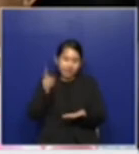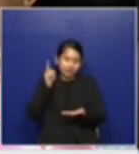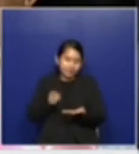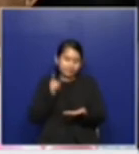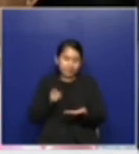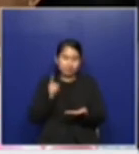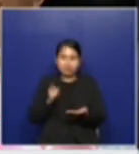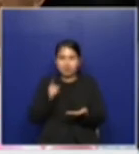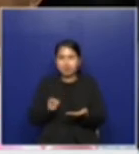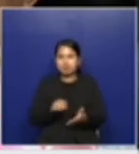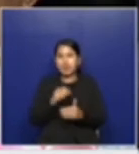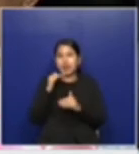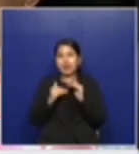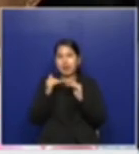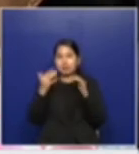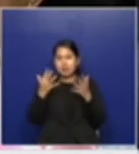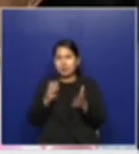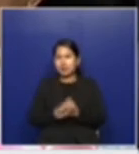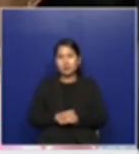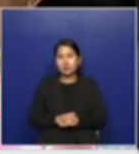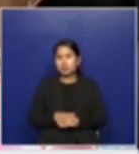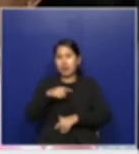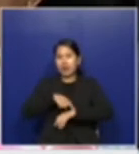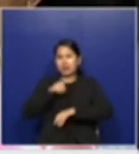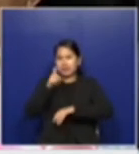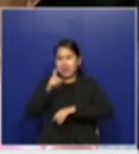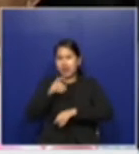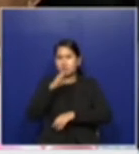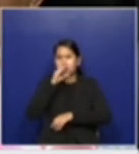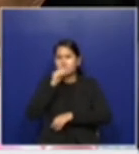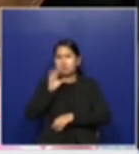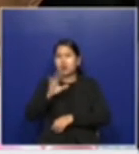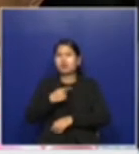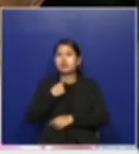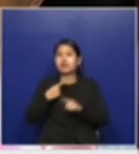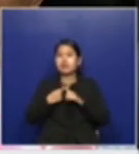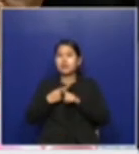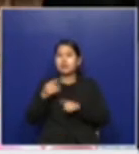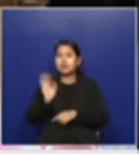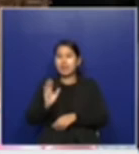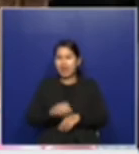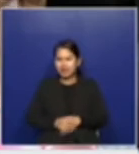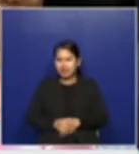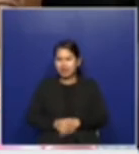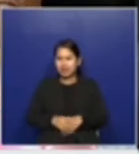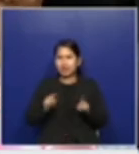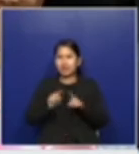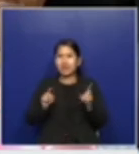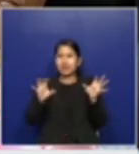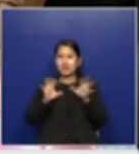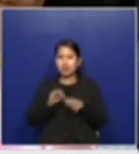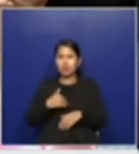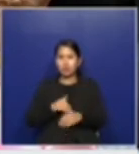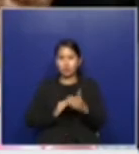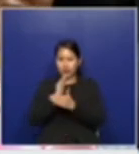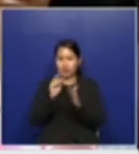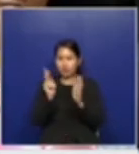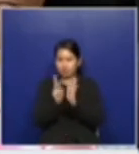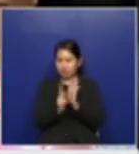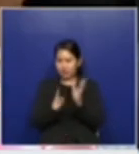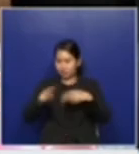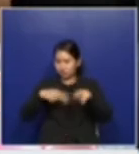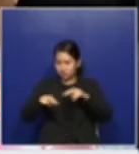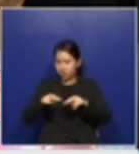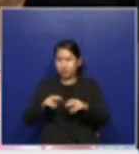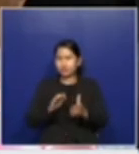ว่าขออนุญาตไม่พูดได้เสียเวลาไม่ได้เจ็บคอครับแต่เสียศักดิ์ศรีฝ่ายนิติบัญญัติที่เราทำงานตรวจสอบซึ่งกัน